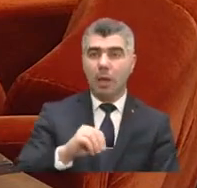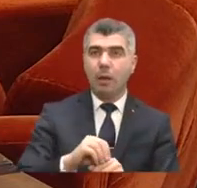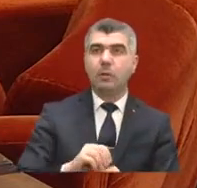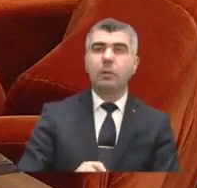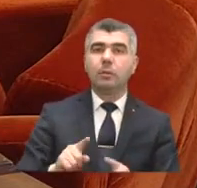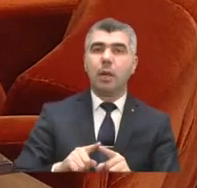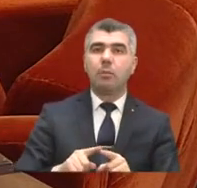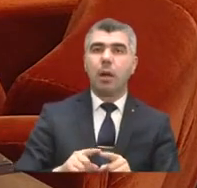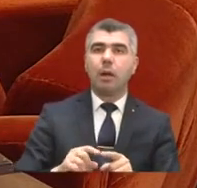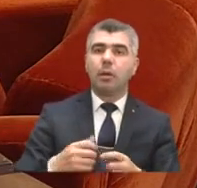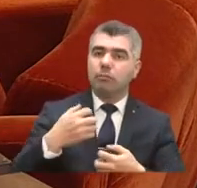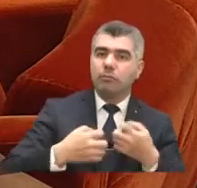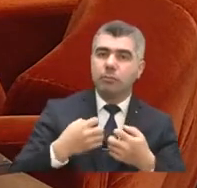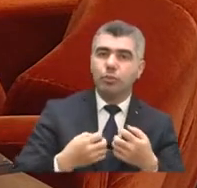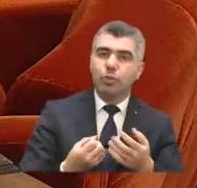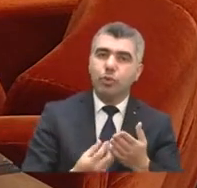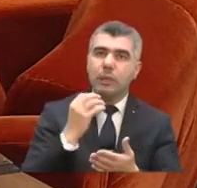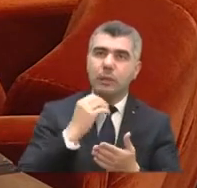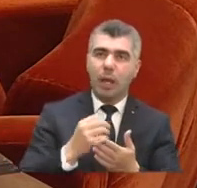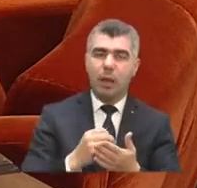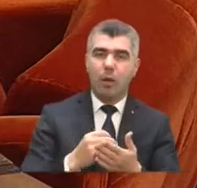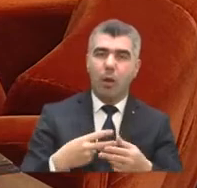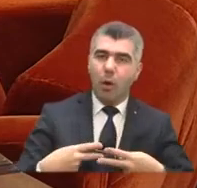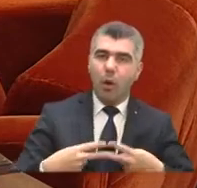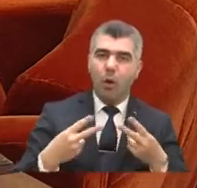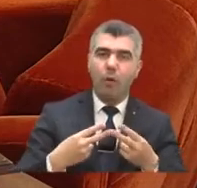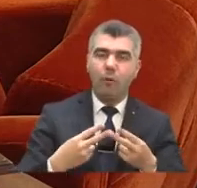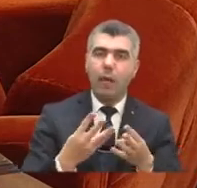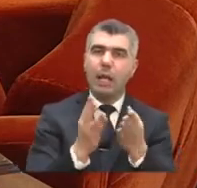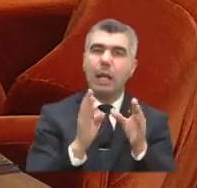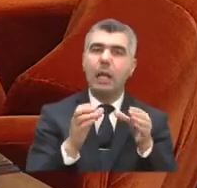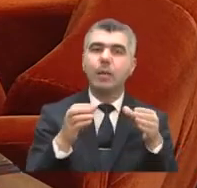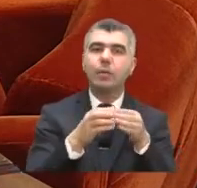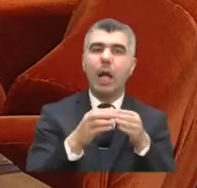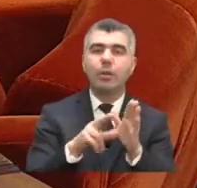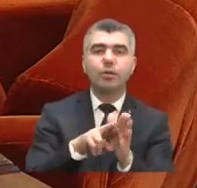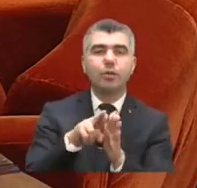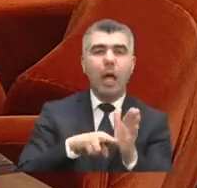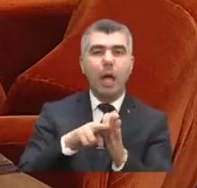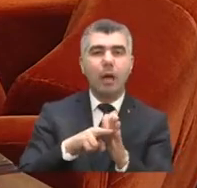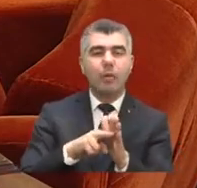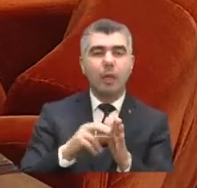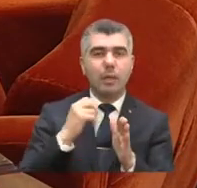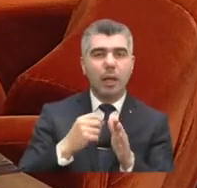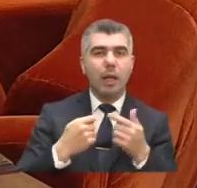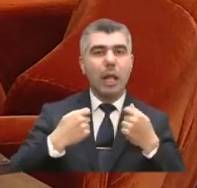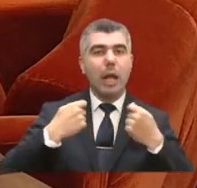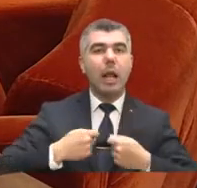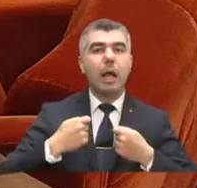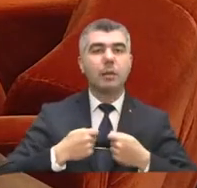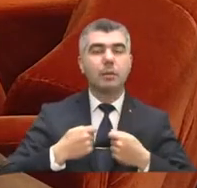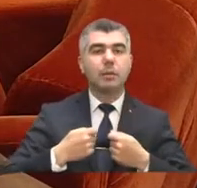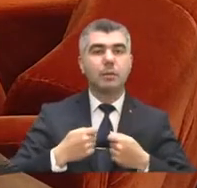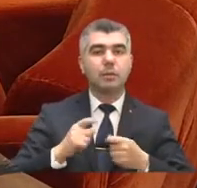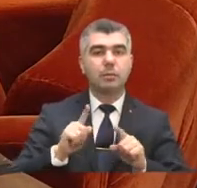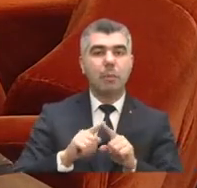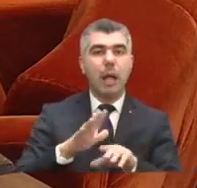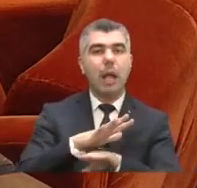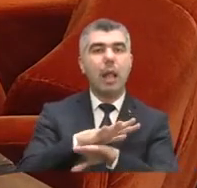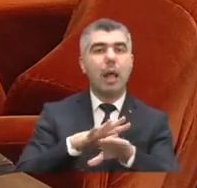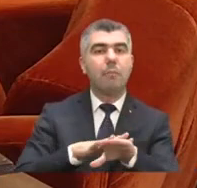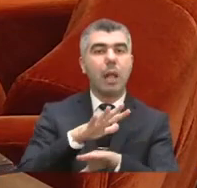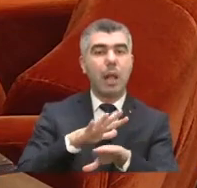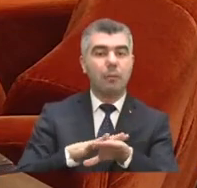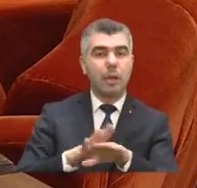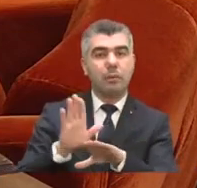نعطيو ديناميه جديده للعمل ديال اللجان الجهويه للسلامه الطرقيه، طلبنا من الرؤساء ديالها وهما السادة الولاة